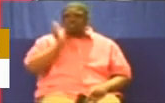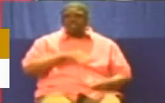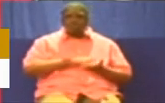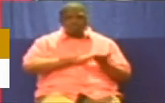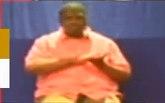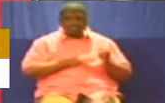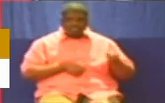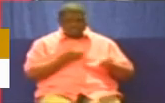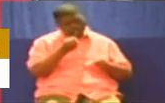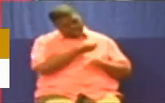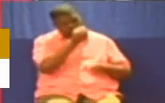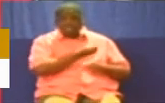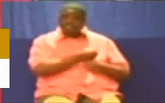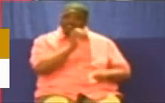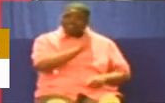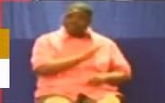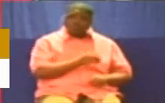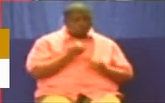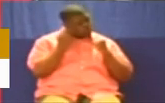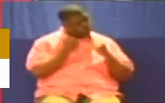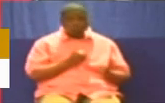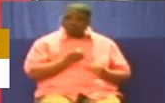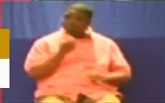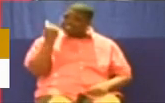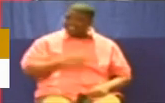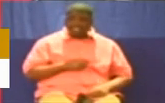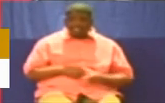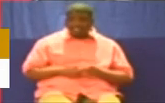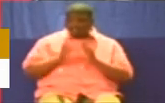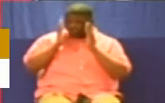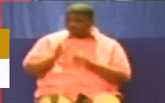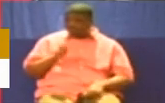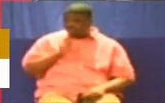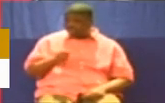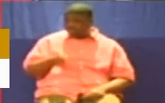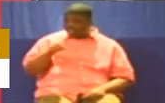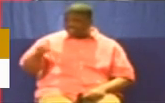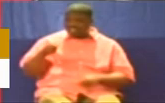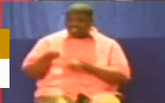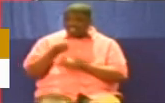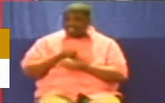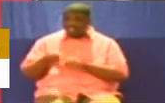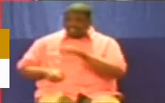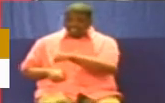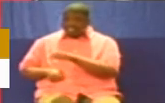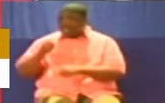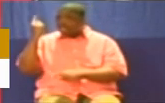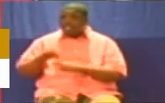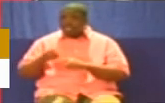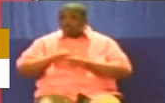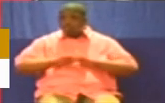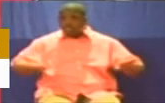na kazi wanazofanya kwa kweli ni kazi ngumu sana. Na Mheshimiwa Spika, kazi nyingi hizi wakati mwingine zinahatarisha hata usalama